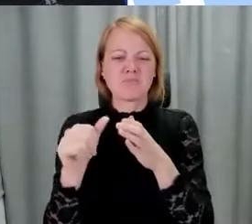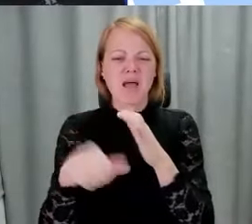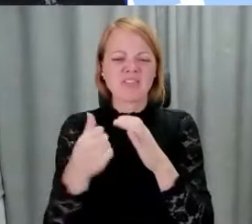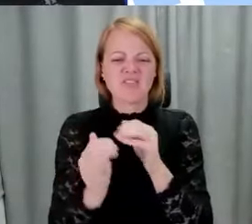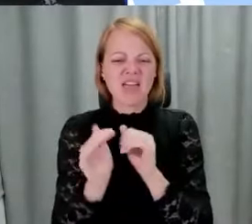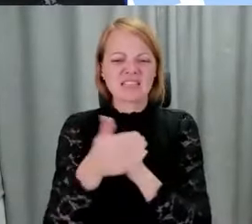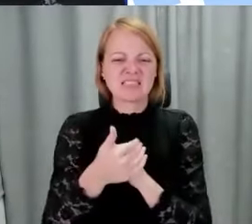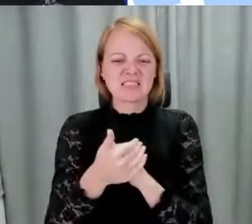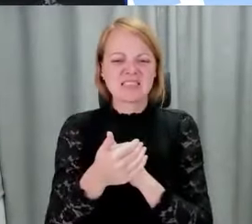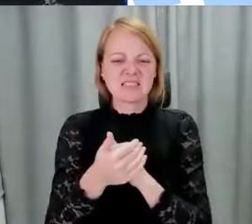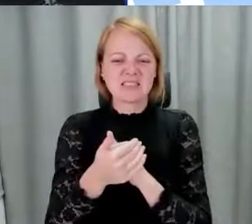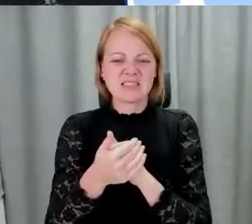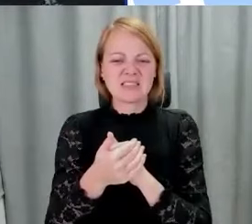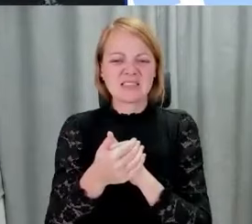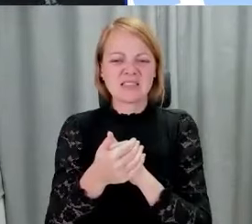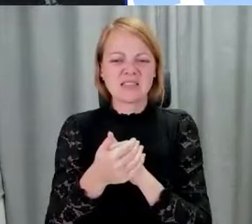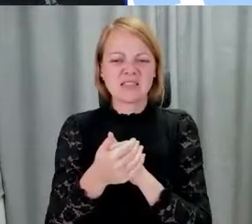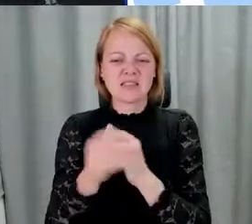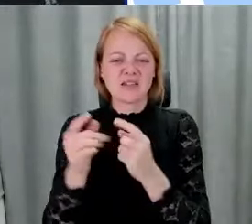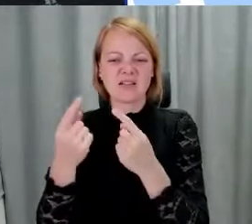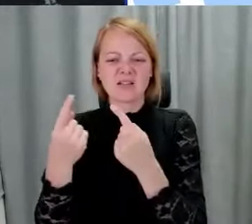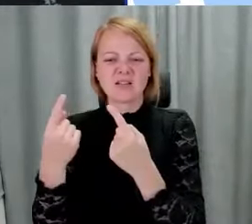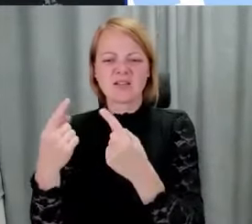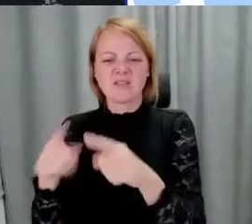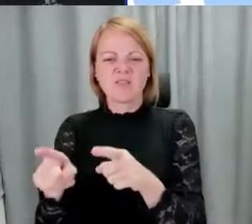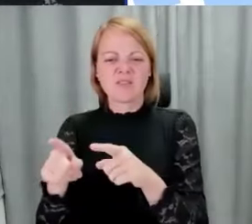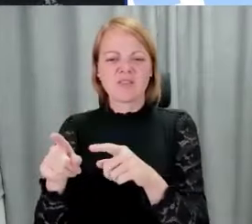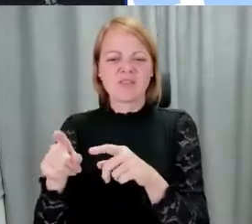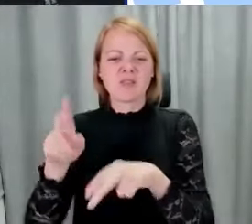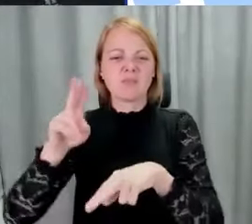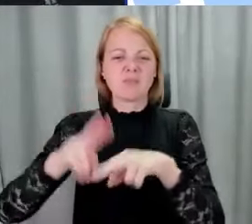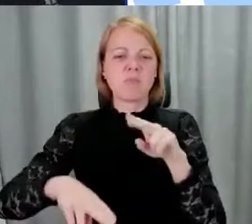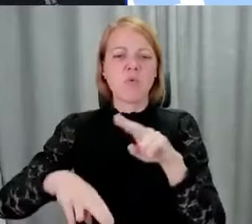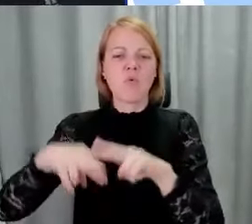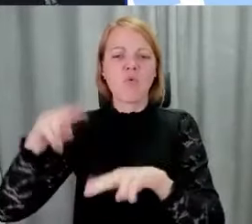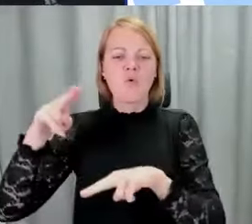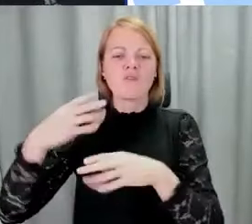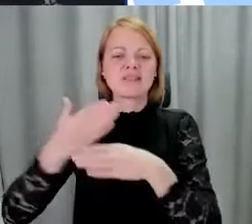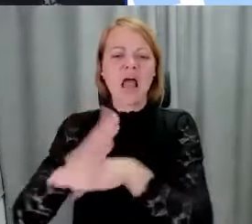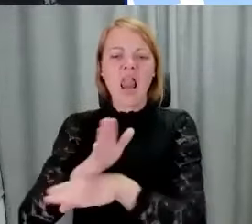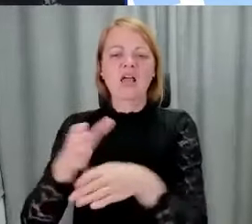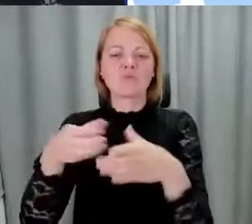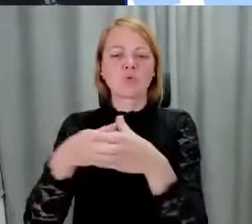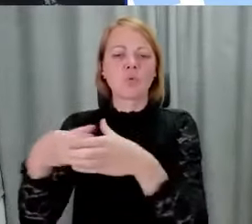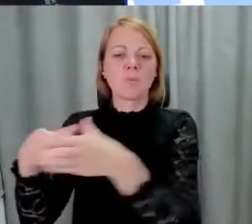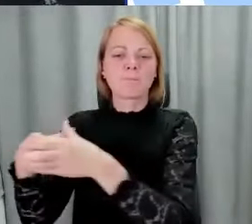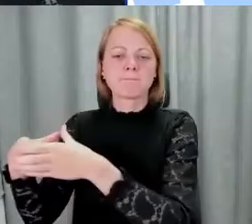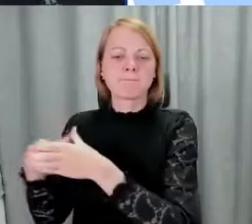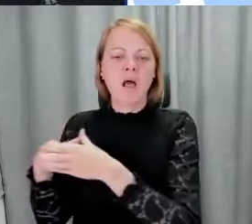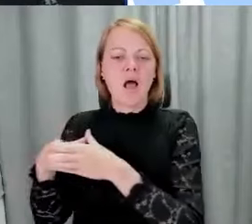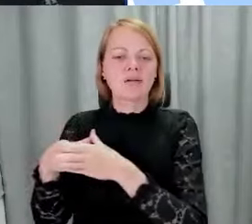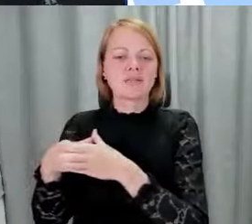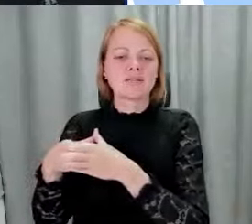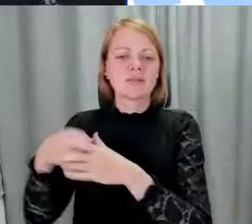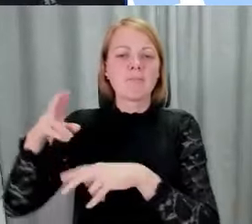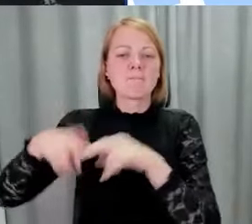Tas nav par tā kā Tas par... ne, būvju dalījums grupās ir procesuāls dalījums, viņš noteikti vispārīgos